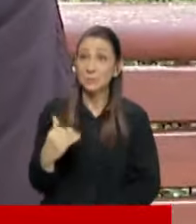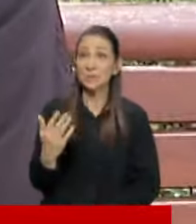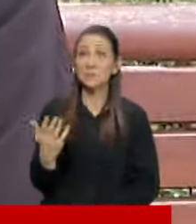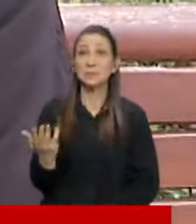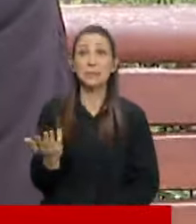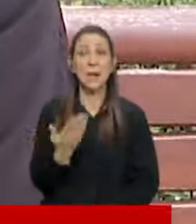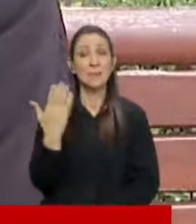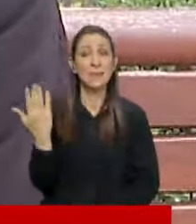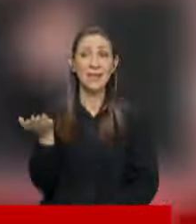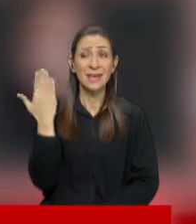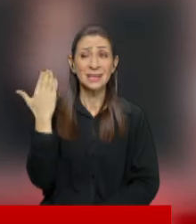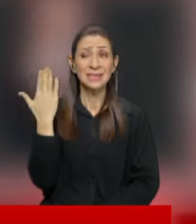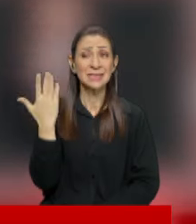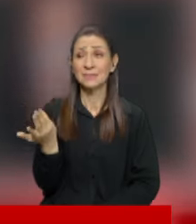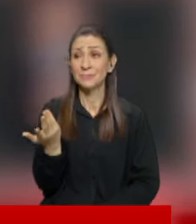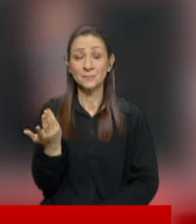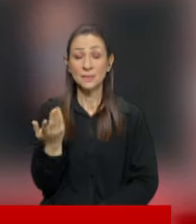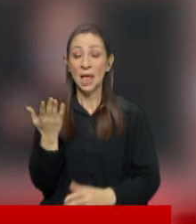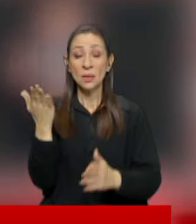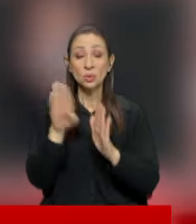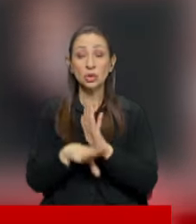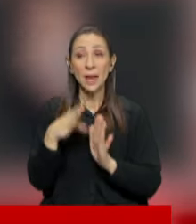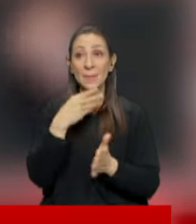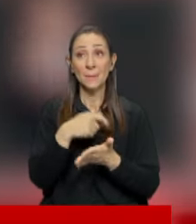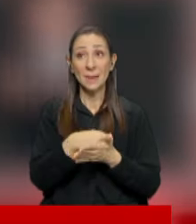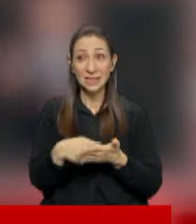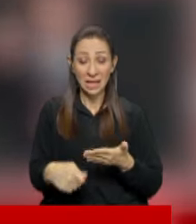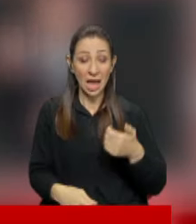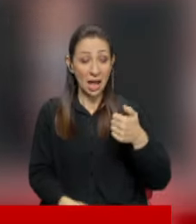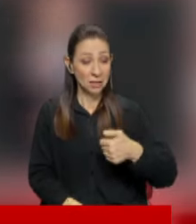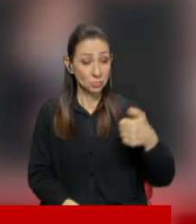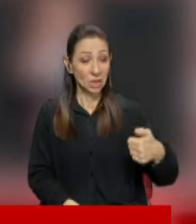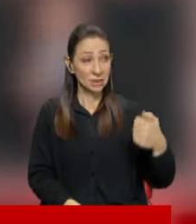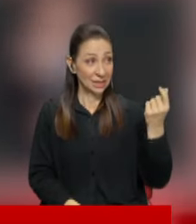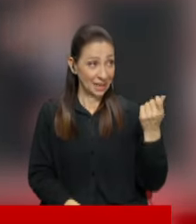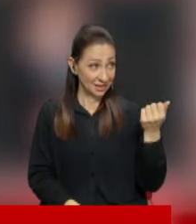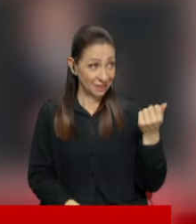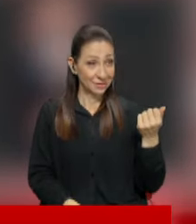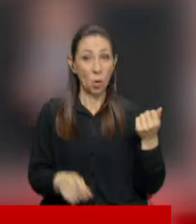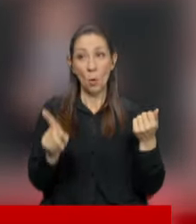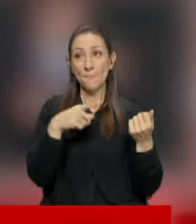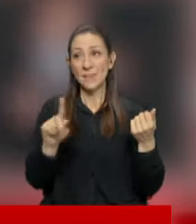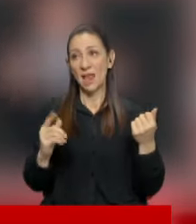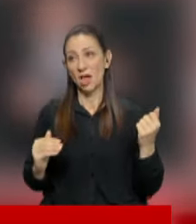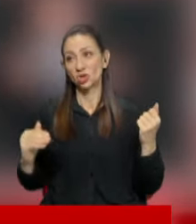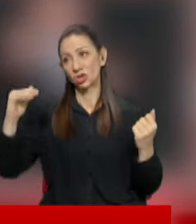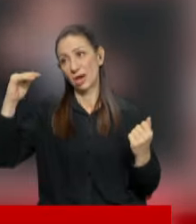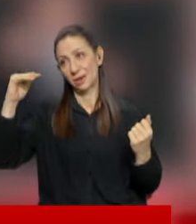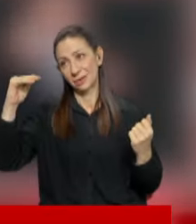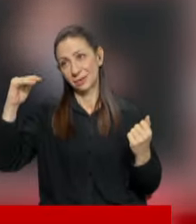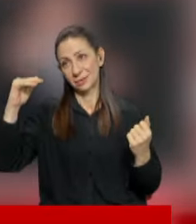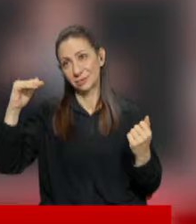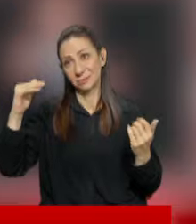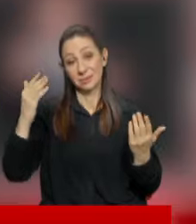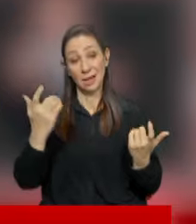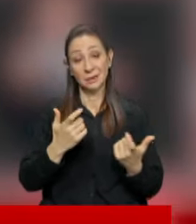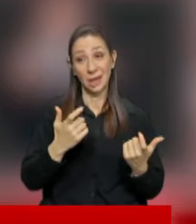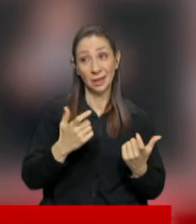Nerede eski hallerimiz? En düşük emekli maaşını 66 liradan 10 bin liraya.